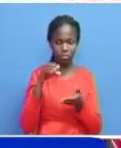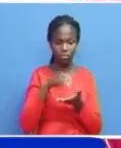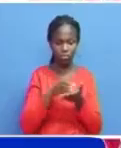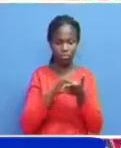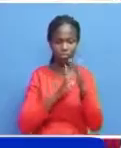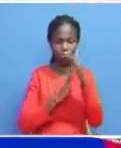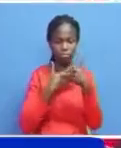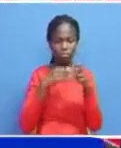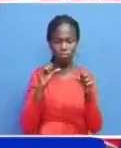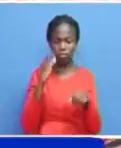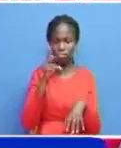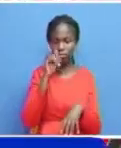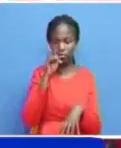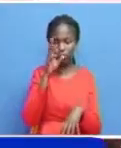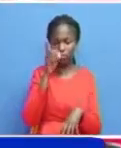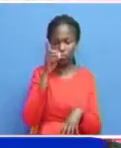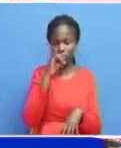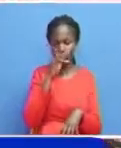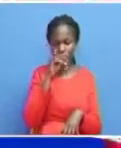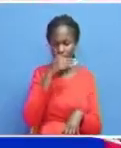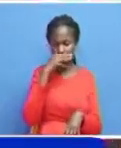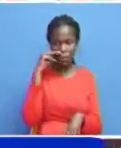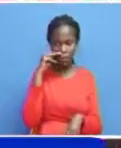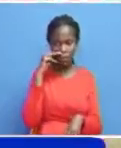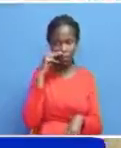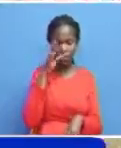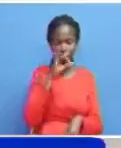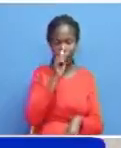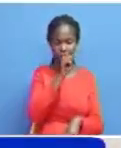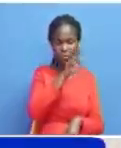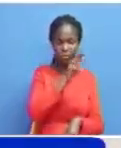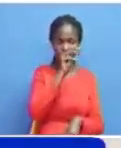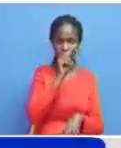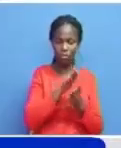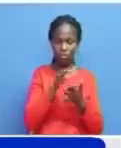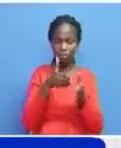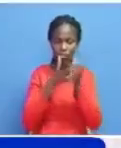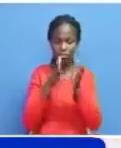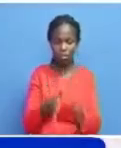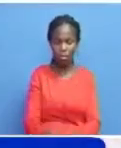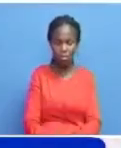Kindiki na mini samusali ya Mudavadi governor wa kaunti eno Fatuma Achani kati wa ndongo inge